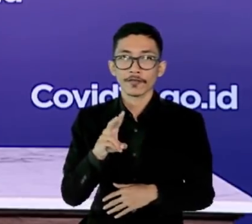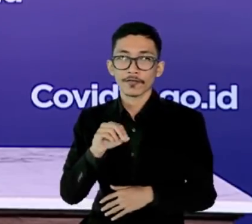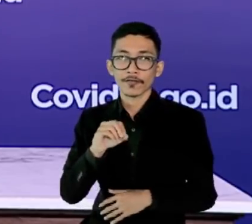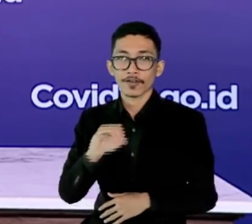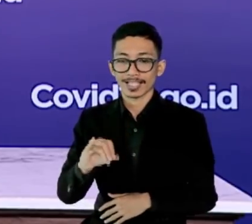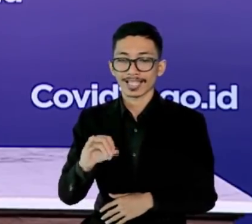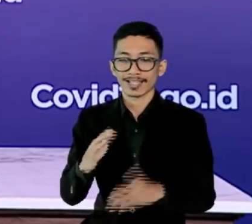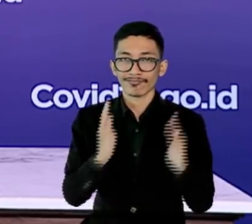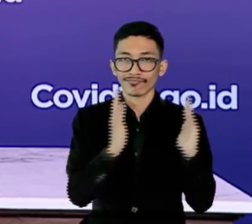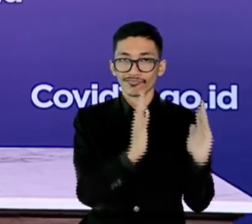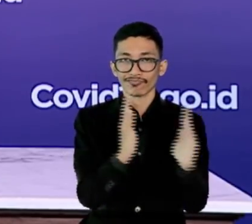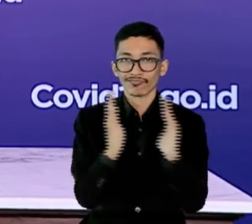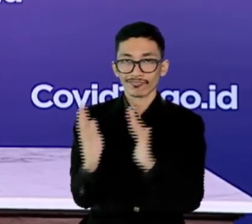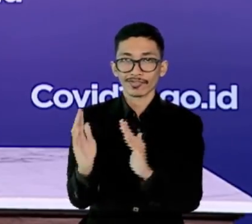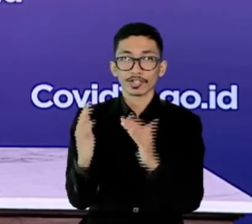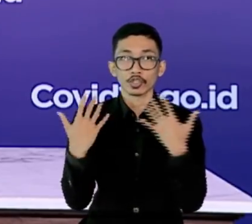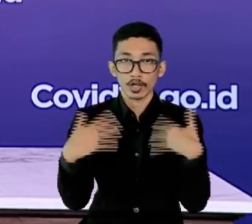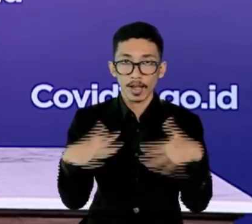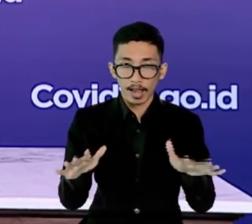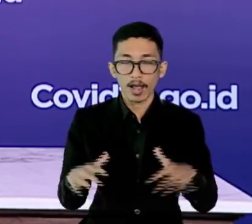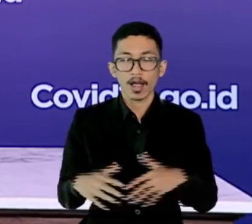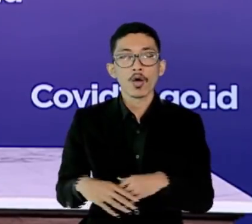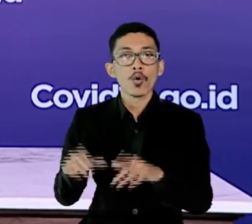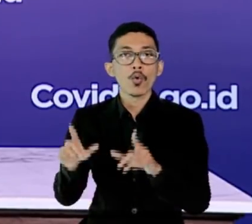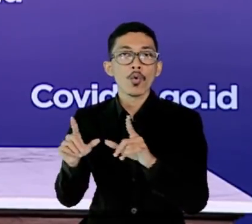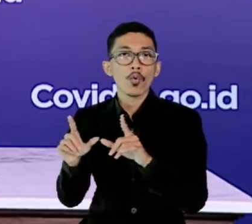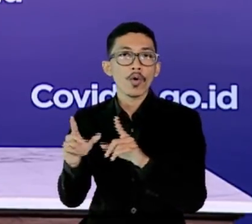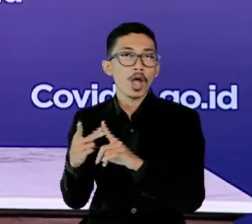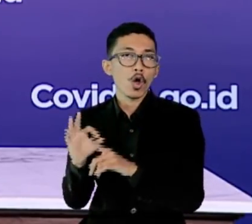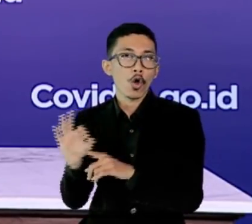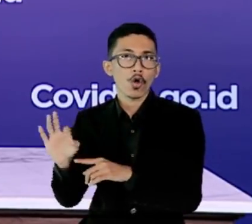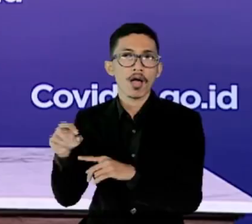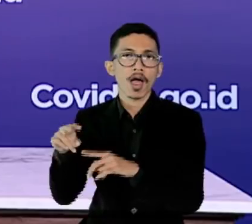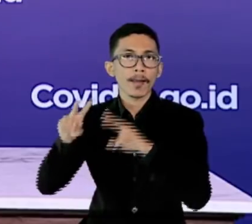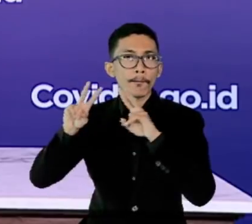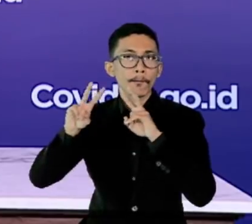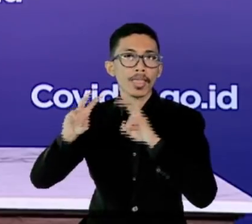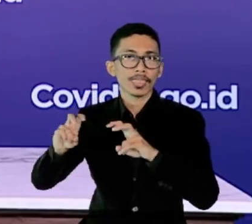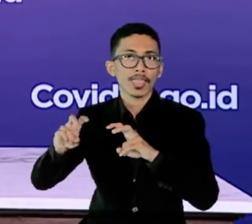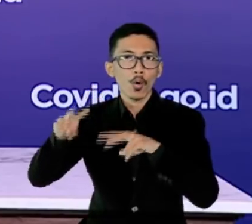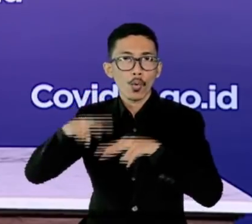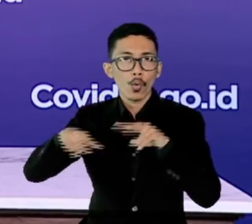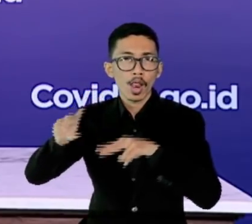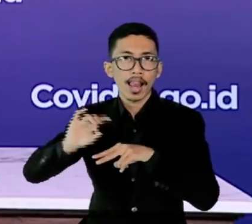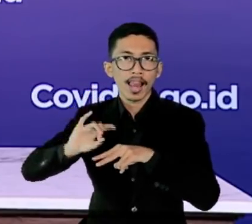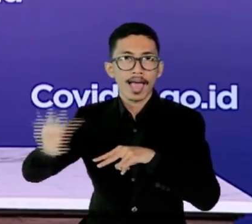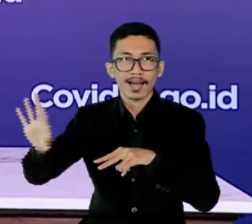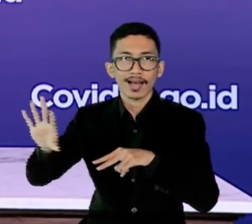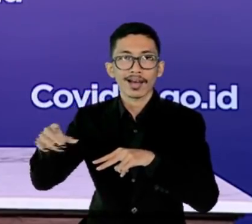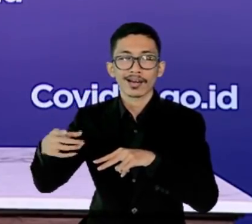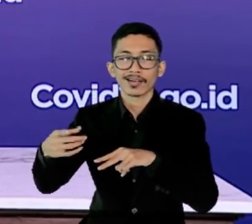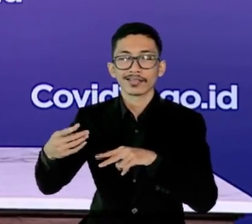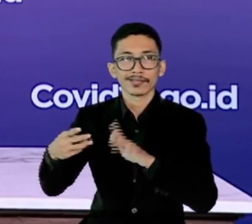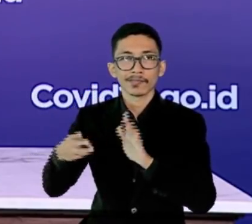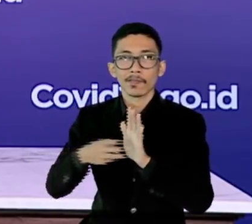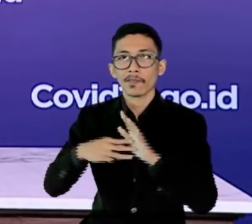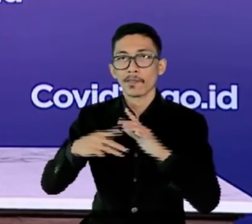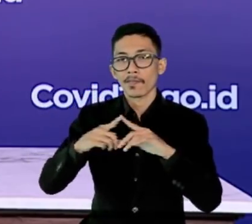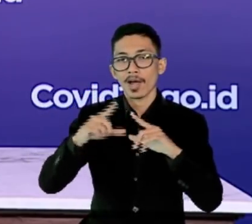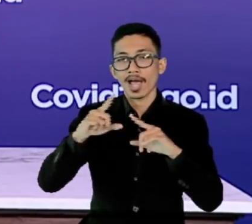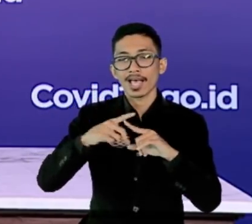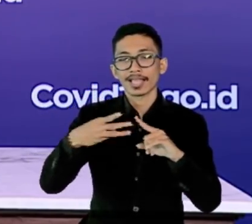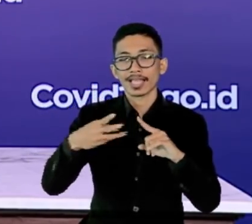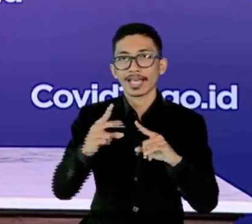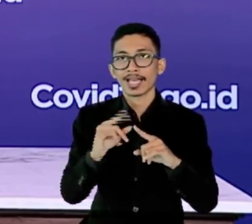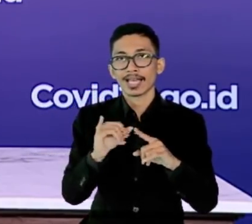VOI, WHO juga melakukan pemantauan pada varian-varian yang memiliki perubahan pada materi genetiknya,